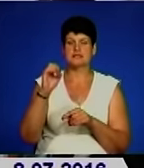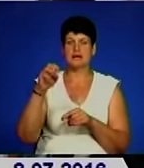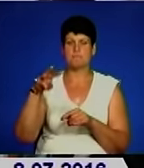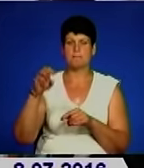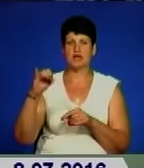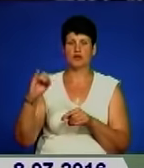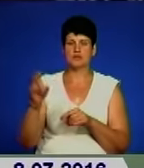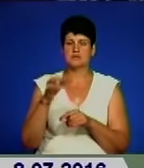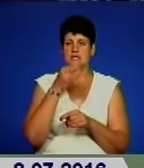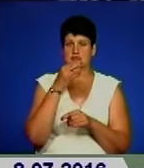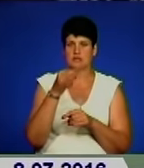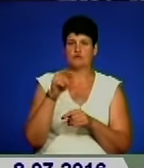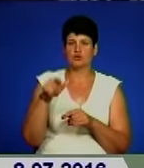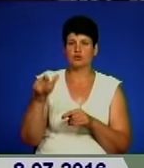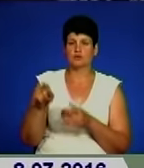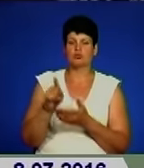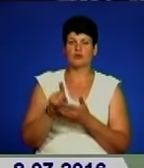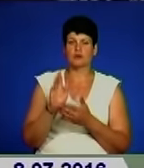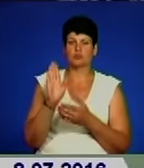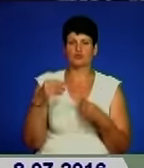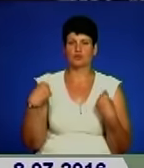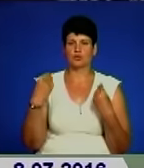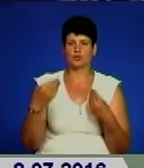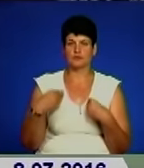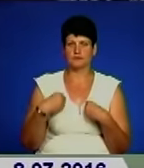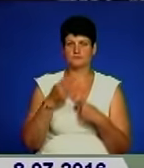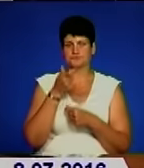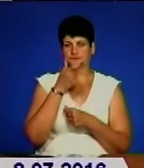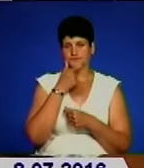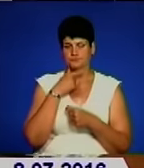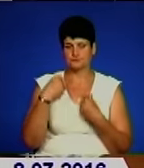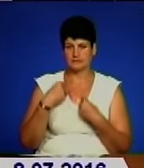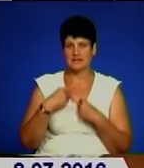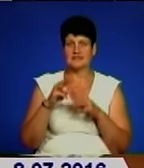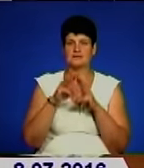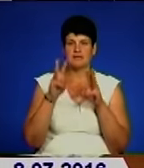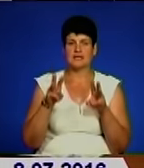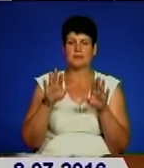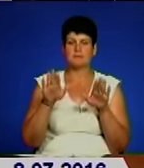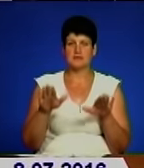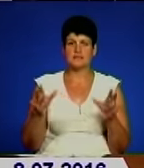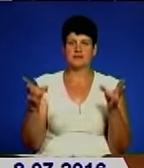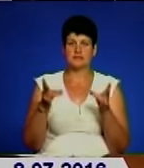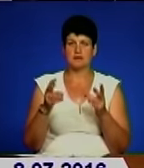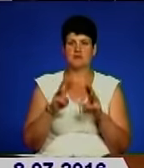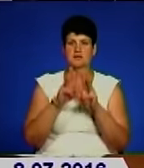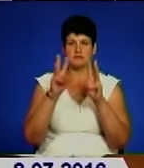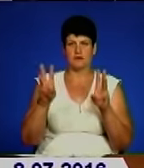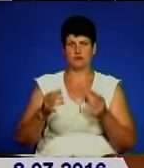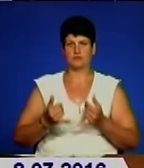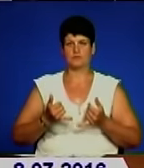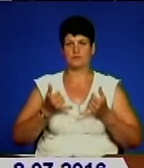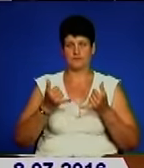зазначив, прощани повинні бути на прощі в пристойному одязі. Святе місце треба свято почитати,